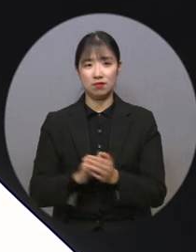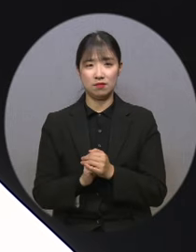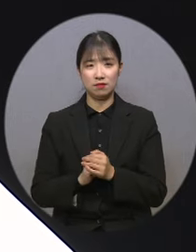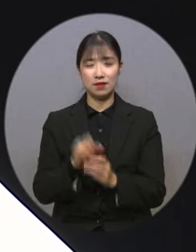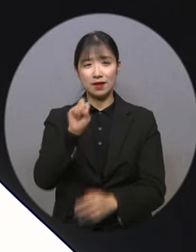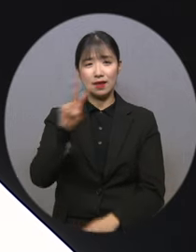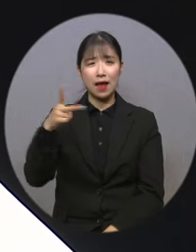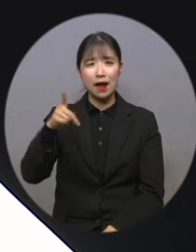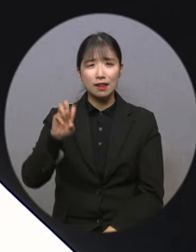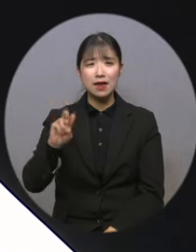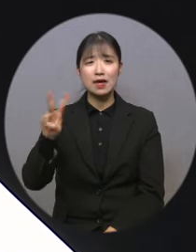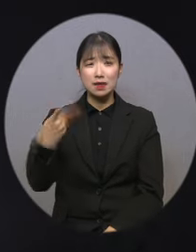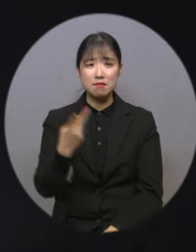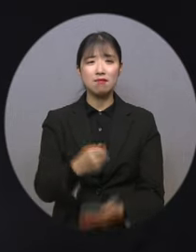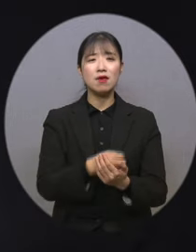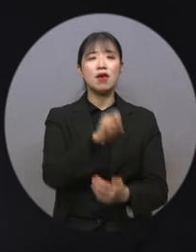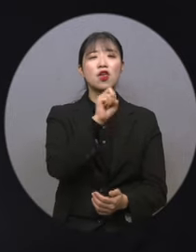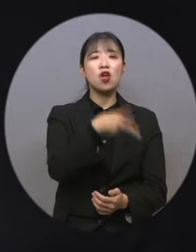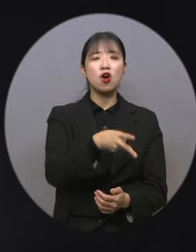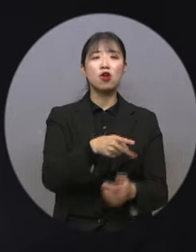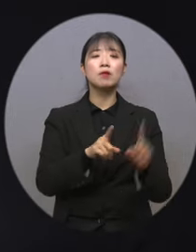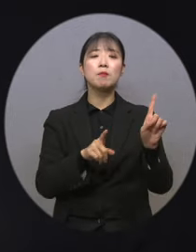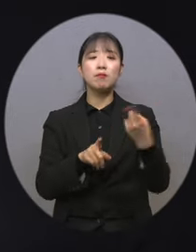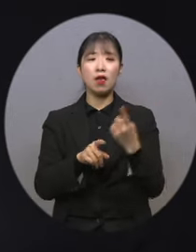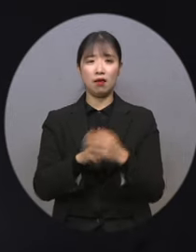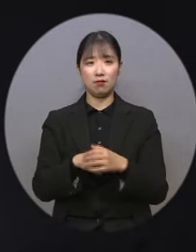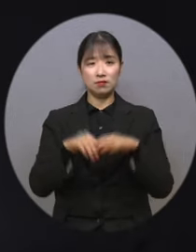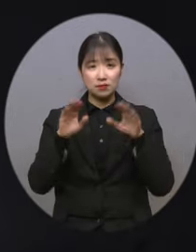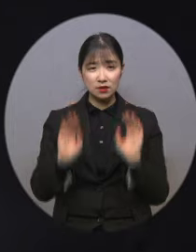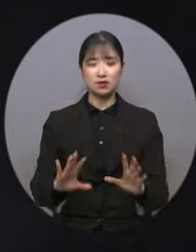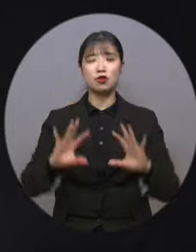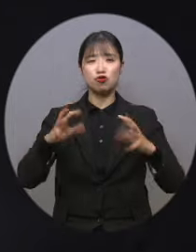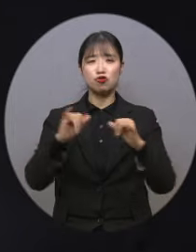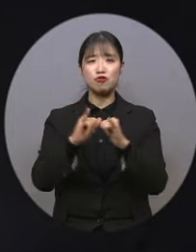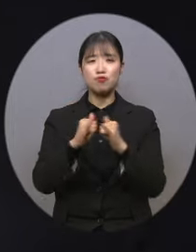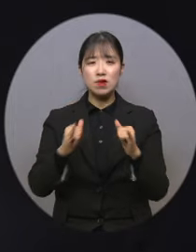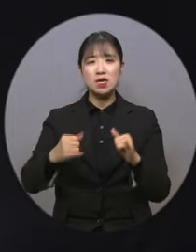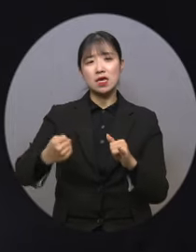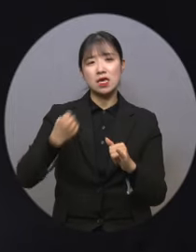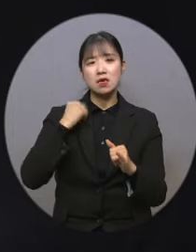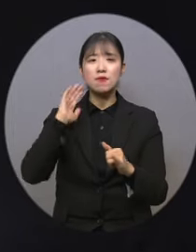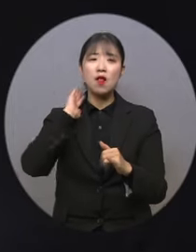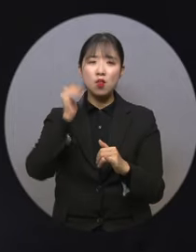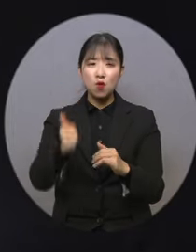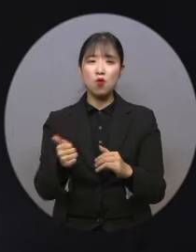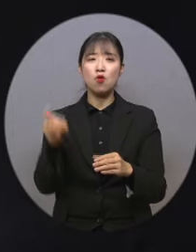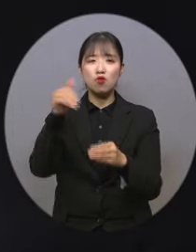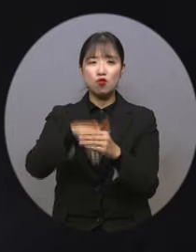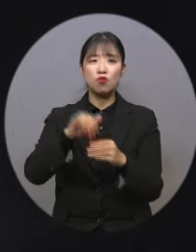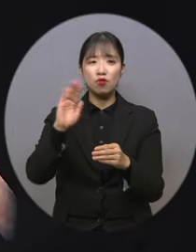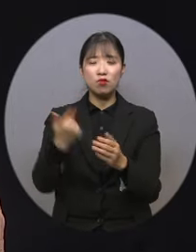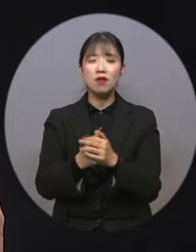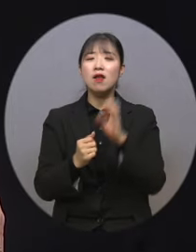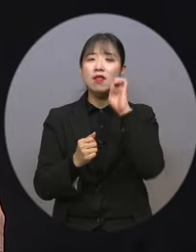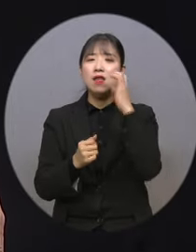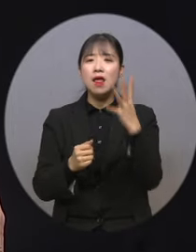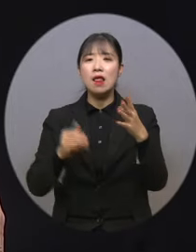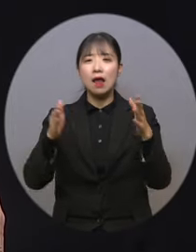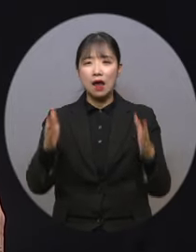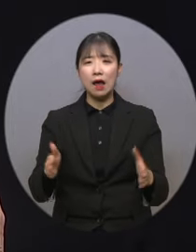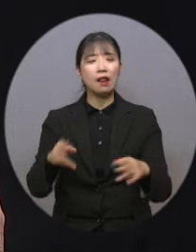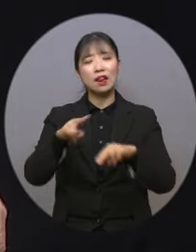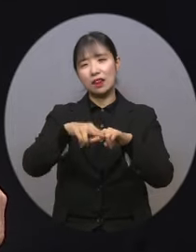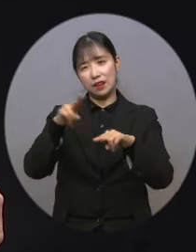여당에 100명이 있으면 만약에 지금 국민의 힘 대통령 후보가 대통령이 되면 넉 달 간의 탄핵에 됩니다